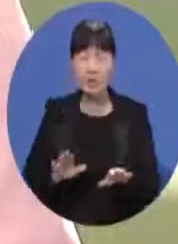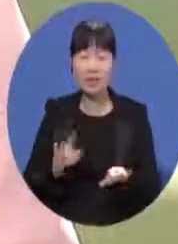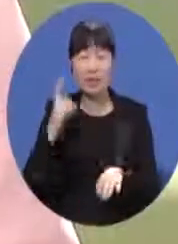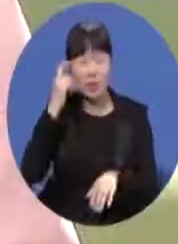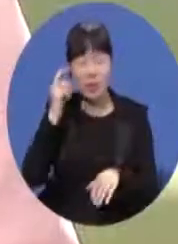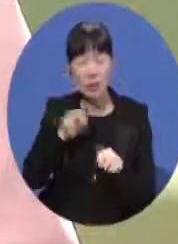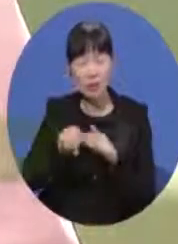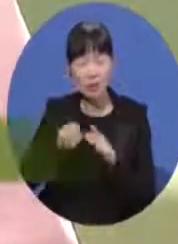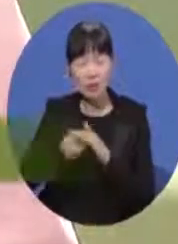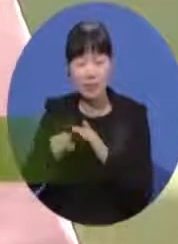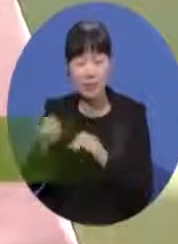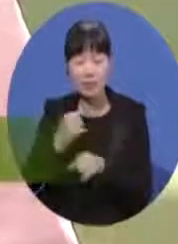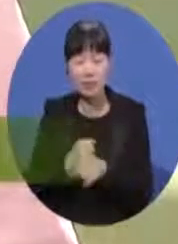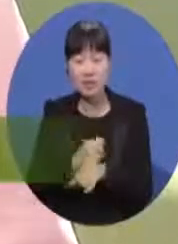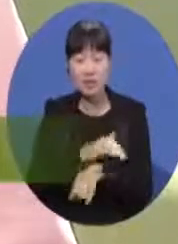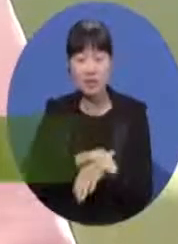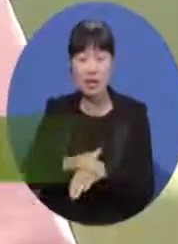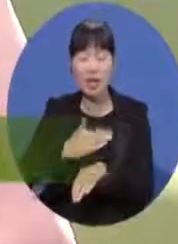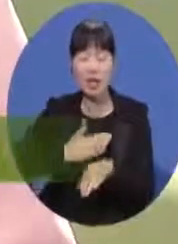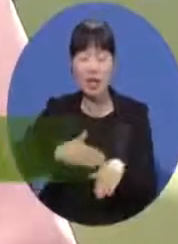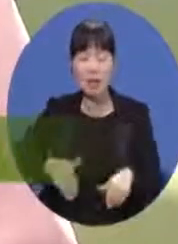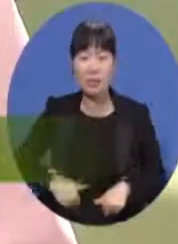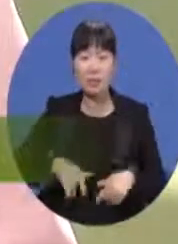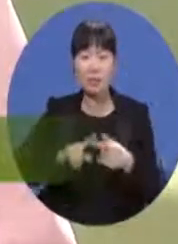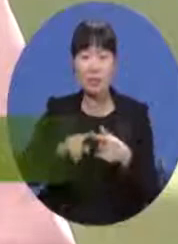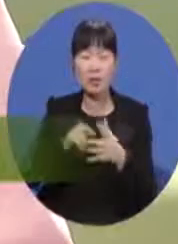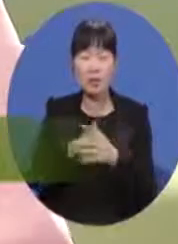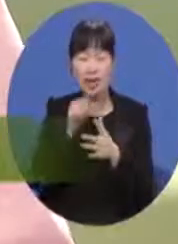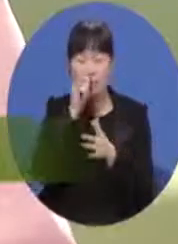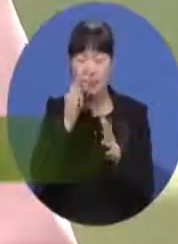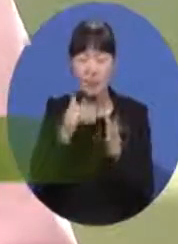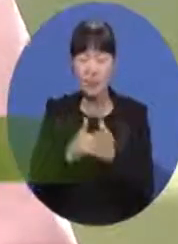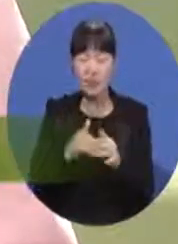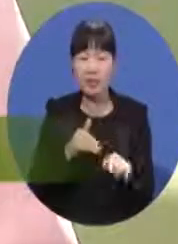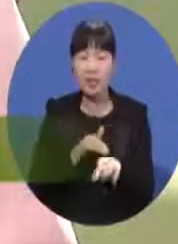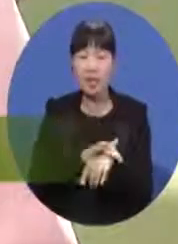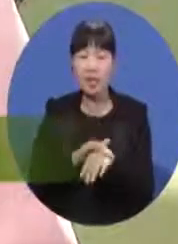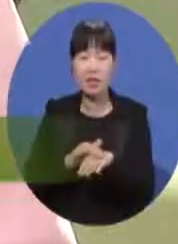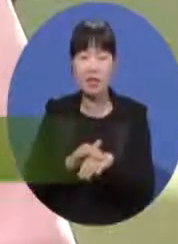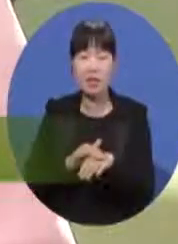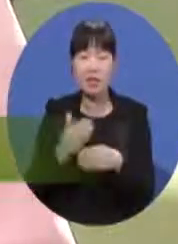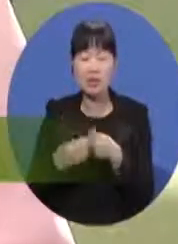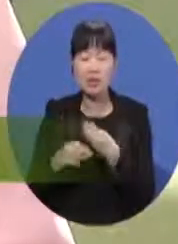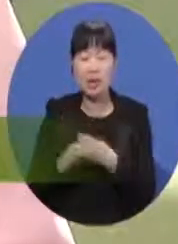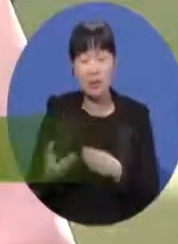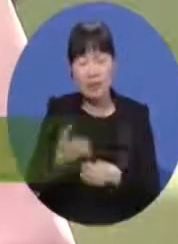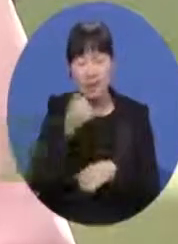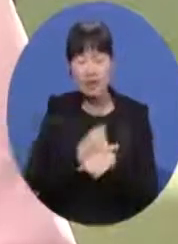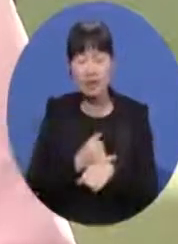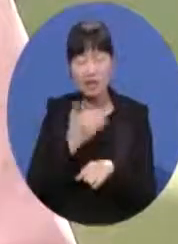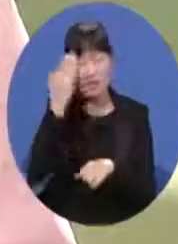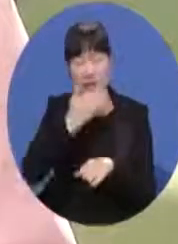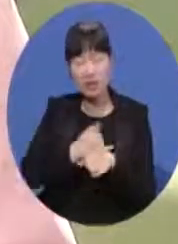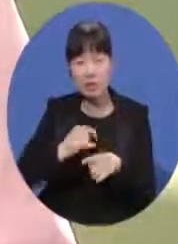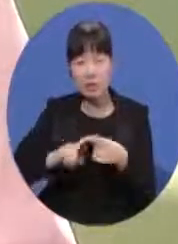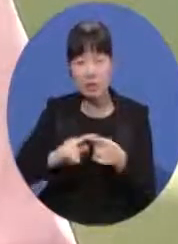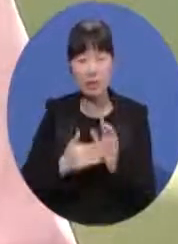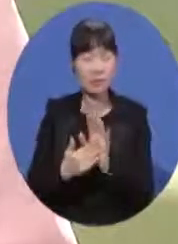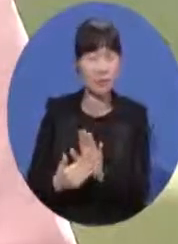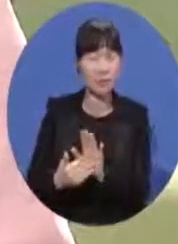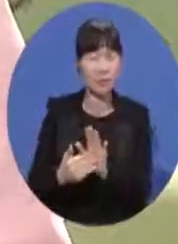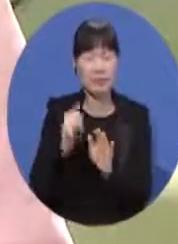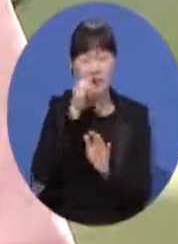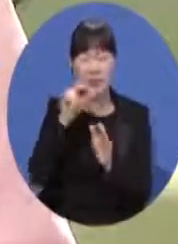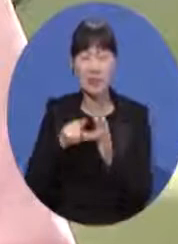그거를 왜 피하는지를 일단은 잘 알아보고 이제 네. 그게 파악이 되면 그거를 잘 예를 들어 너무 아파하거나 청결 같은 거를 좀 꺼려